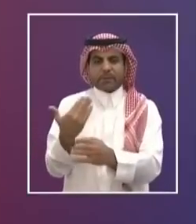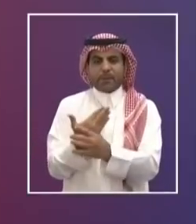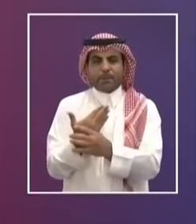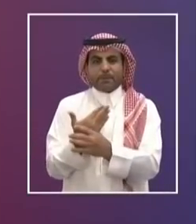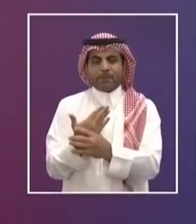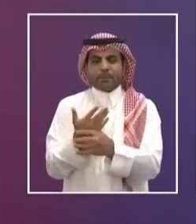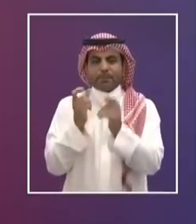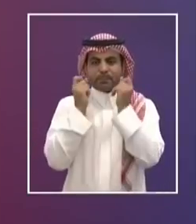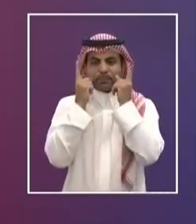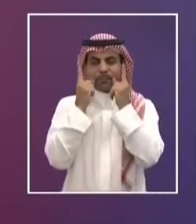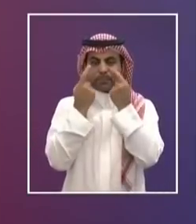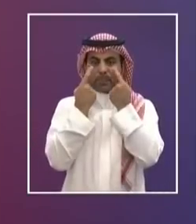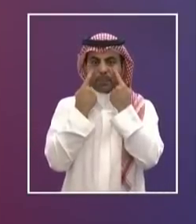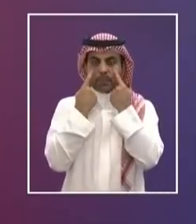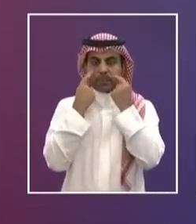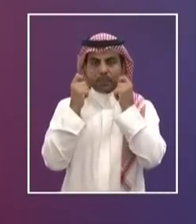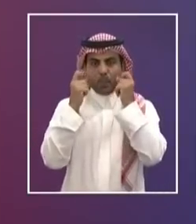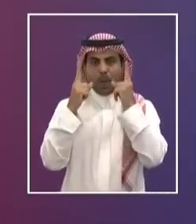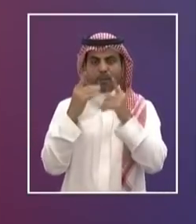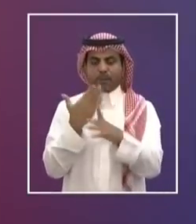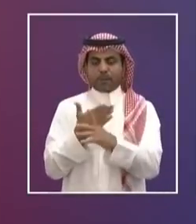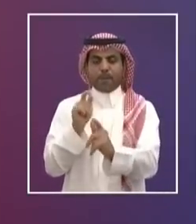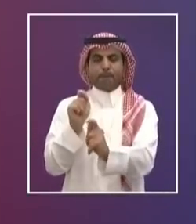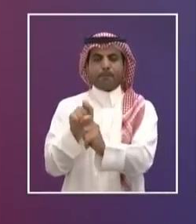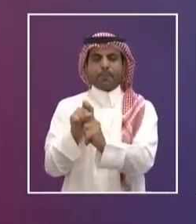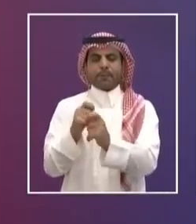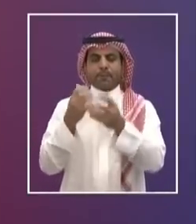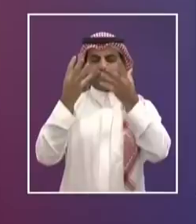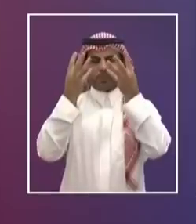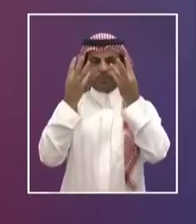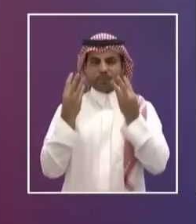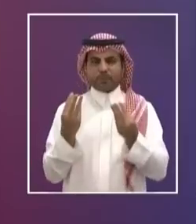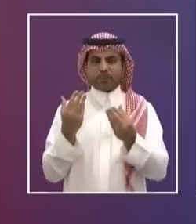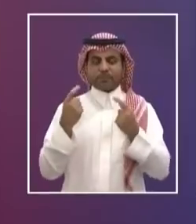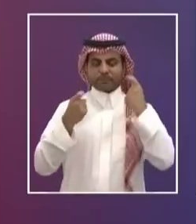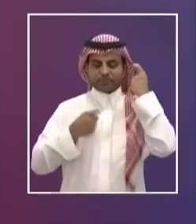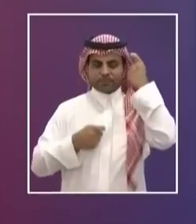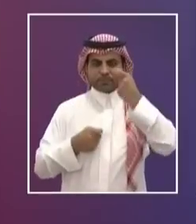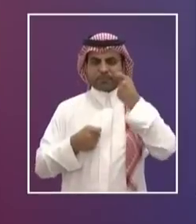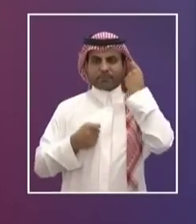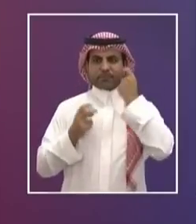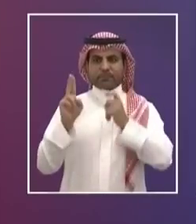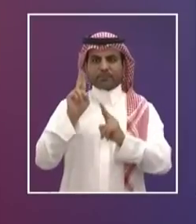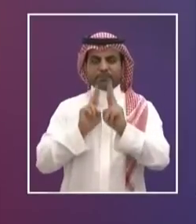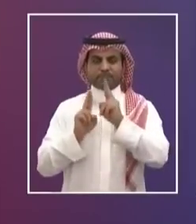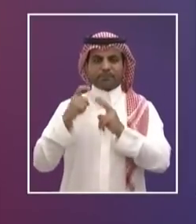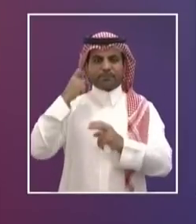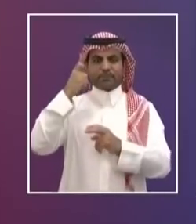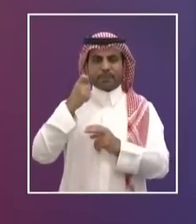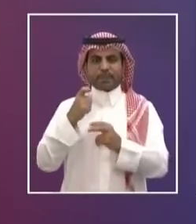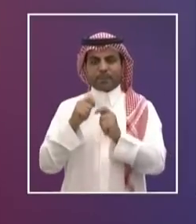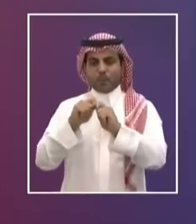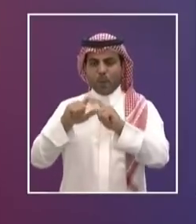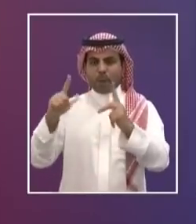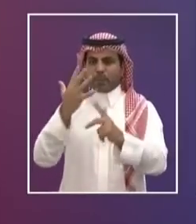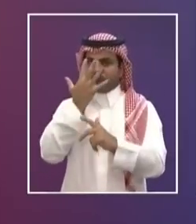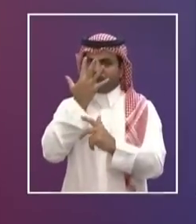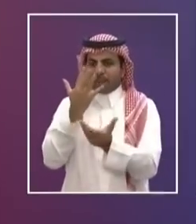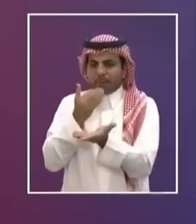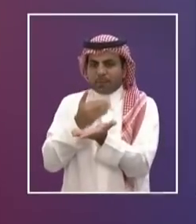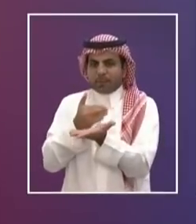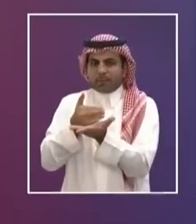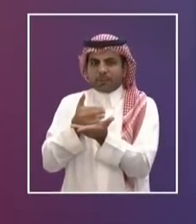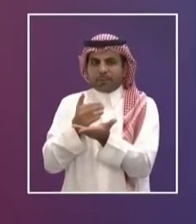التوعية والاستبصار يسهل أو يقلل من حالة القلق والتساؤلات لدينا، وكلما حصلنا